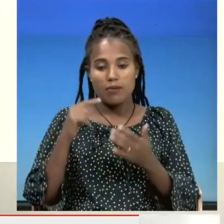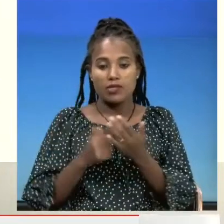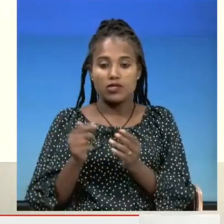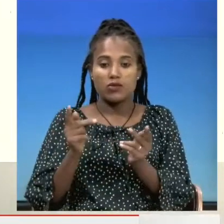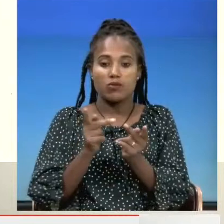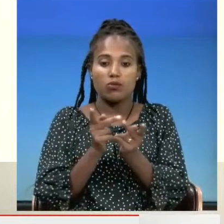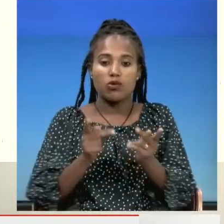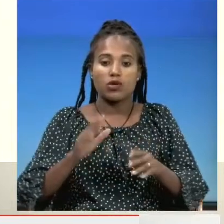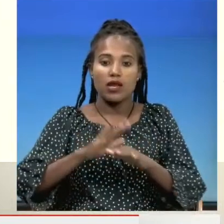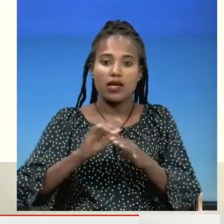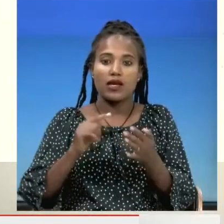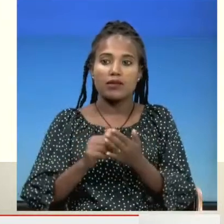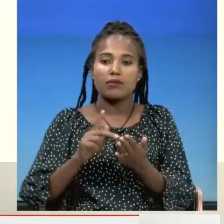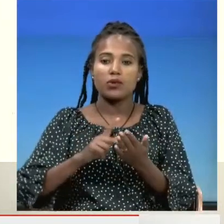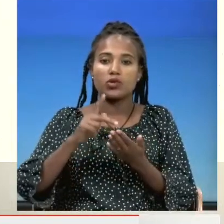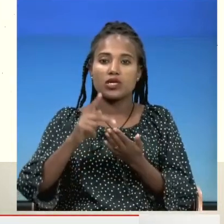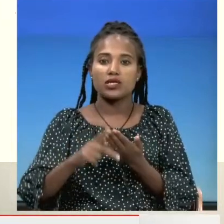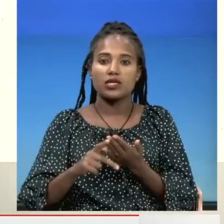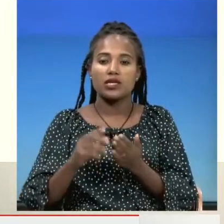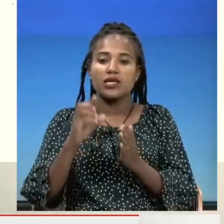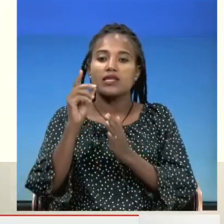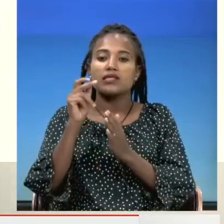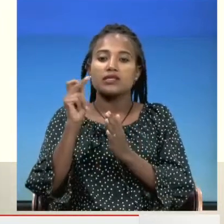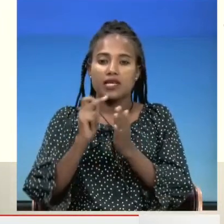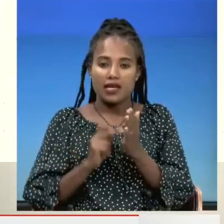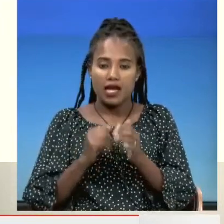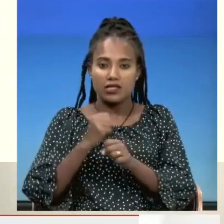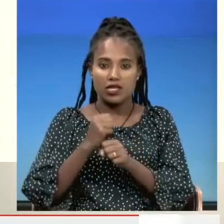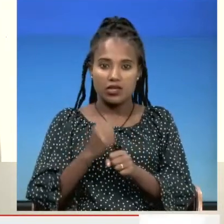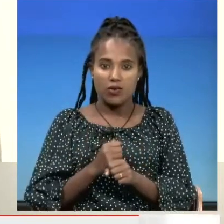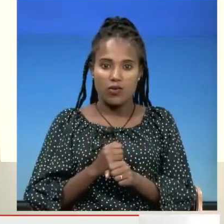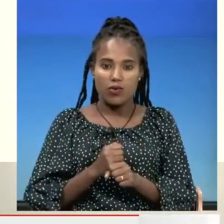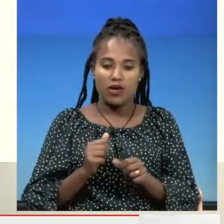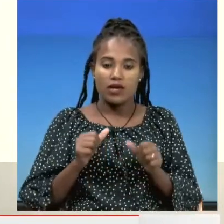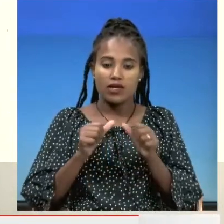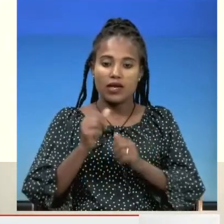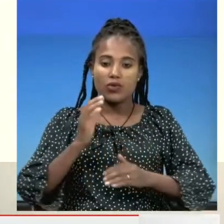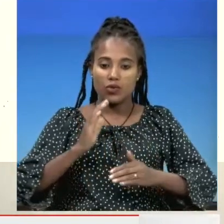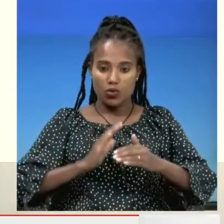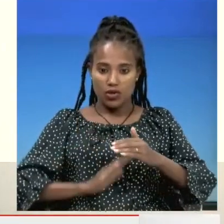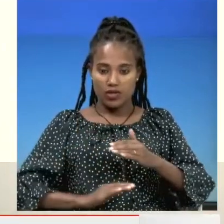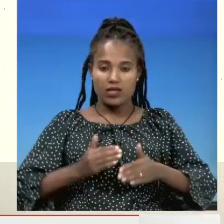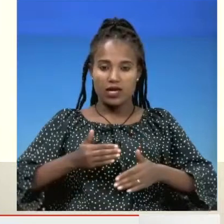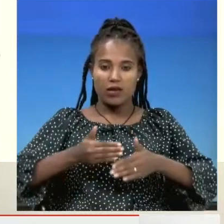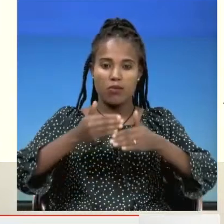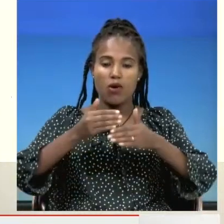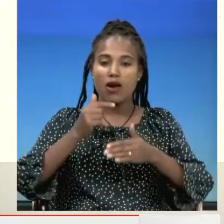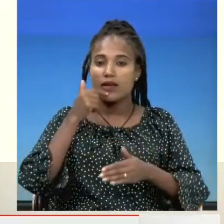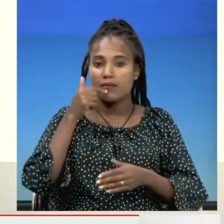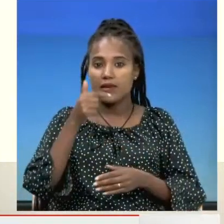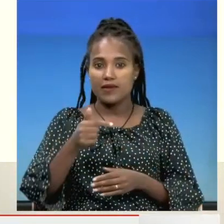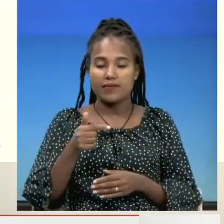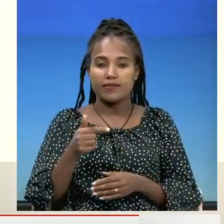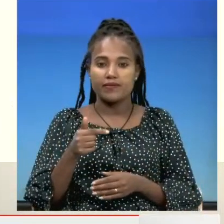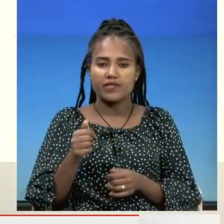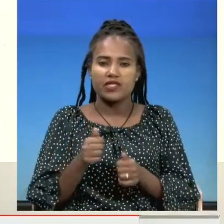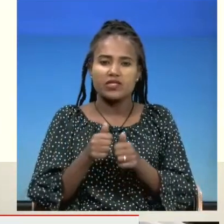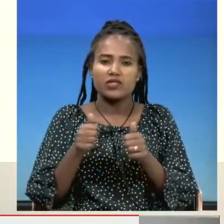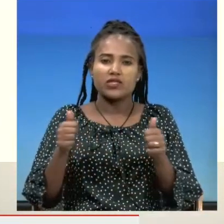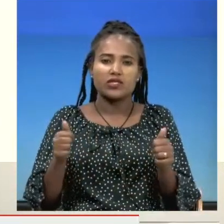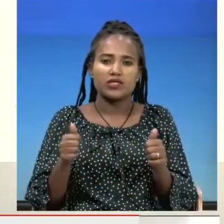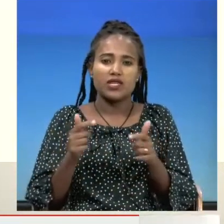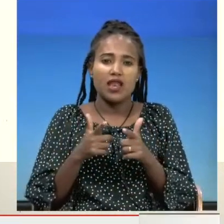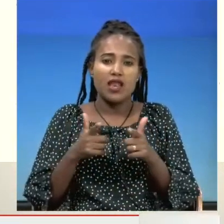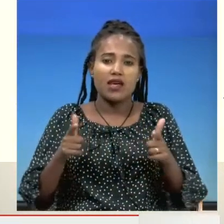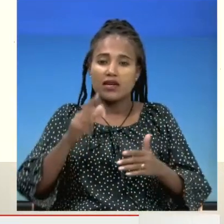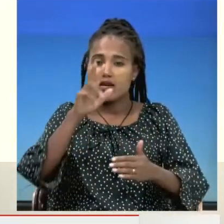ላይ ይህንን ፕሮጀክት ዲዛይን አሰርተው ቀጣዩ ትውልድ ይገነባዋል የሚል እጅግ